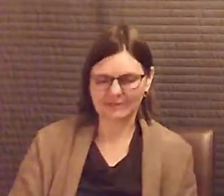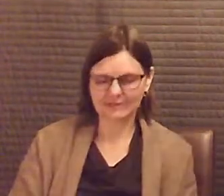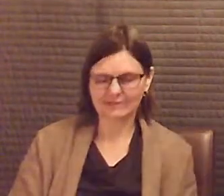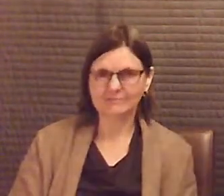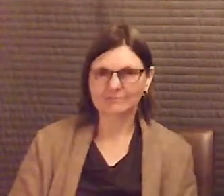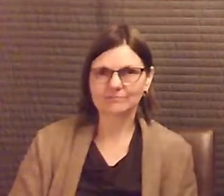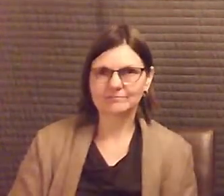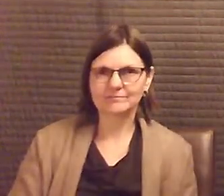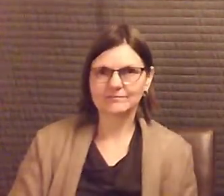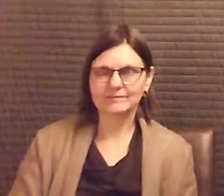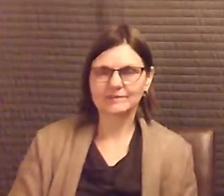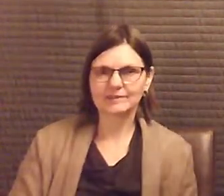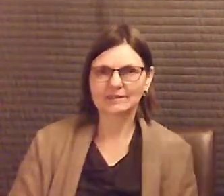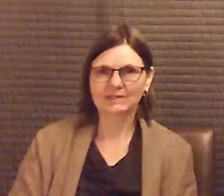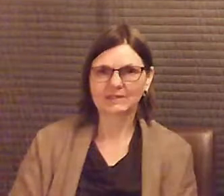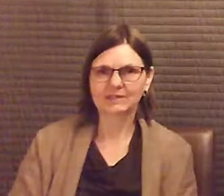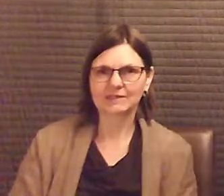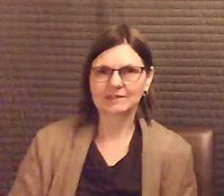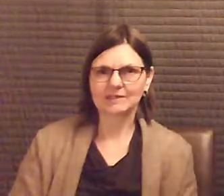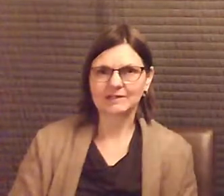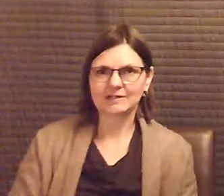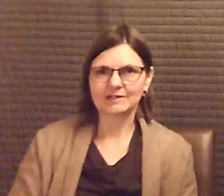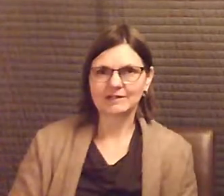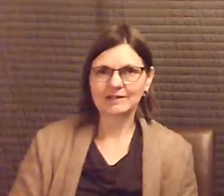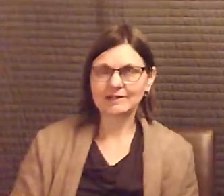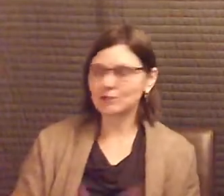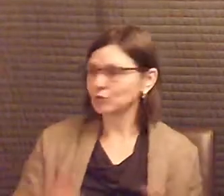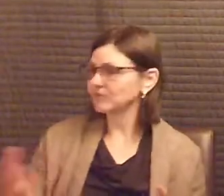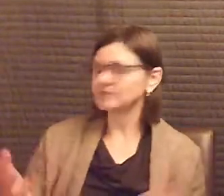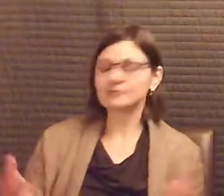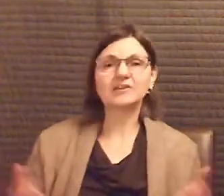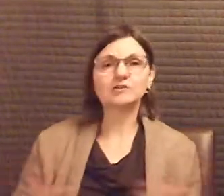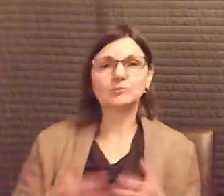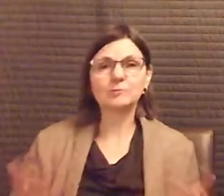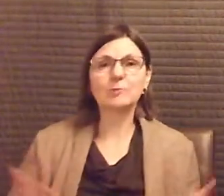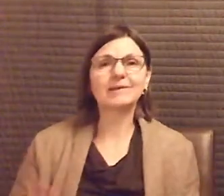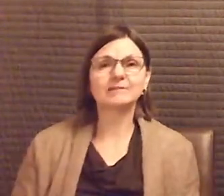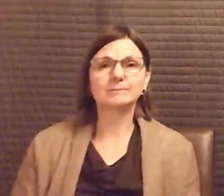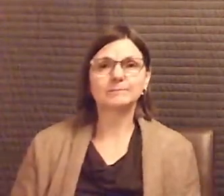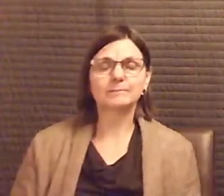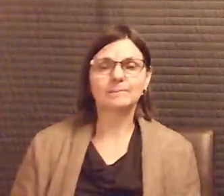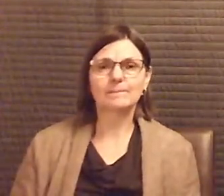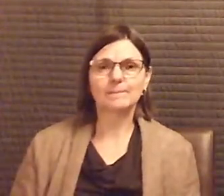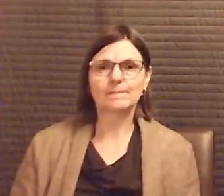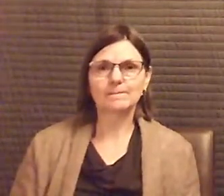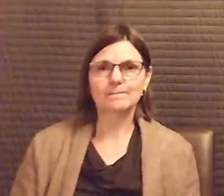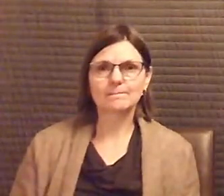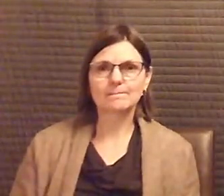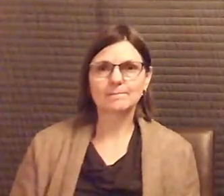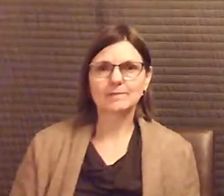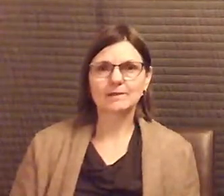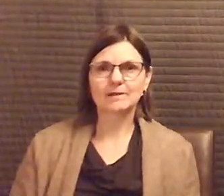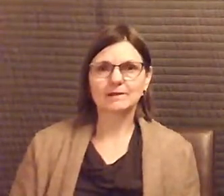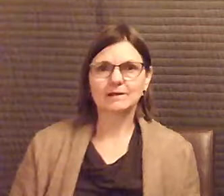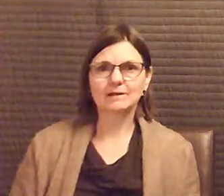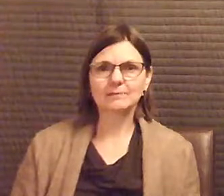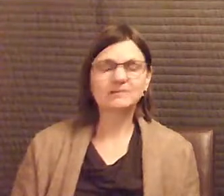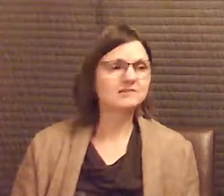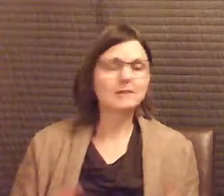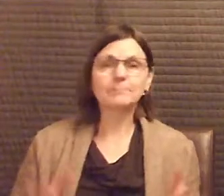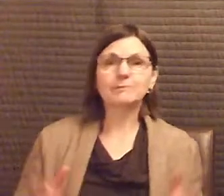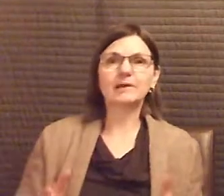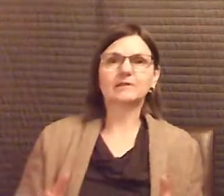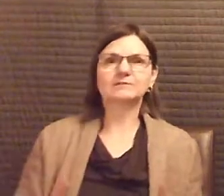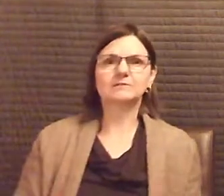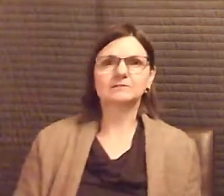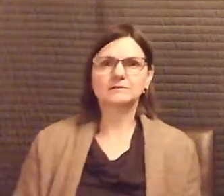de conditioner lukken de conditioner door olenna kijk naar de conditie van eerd op dit moment maar black city met de mens